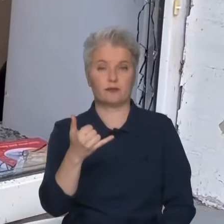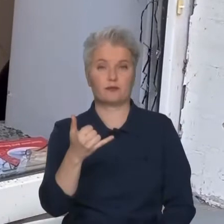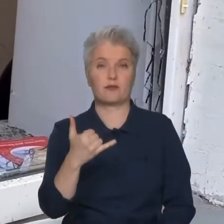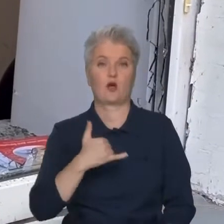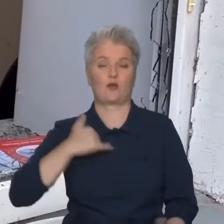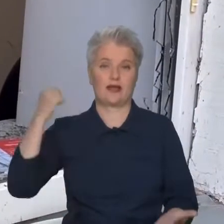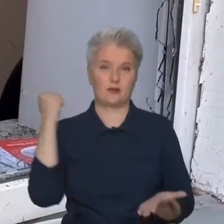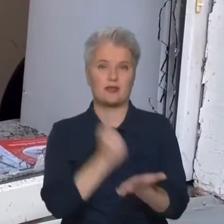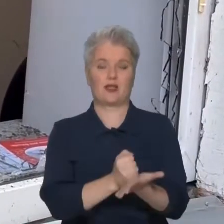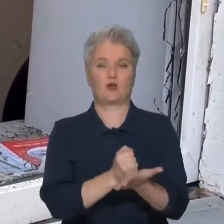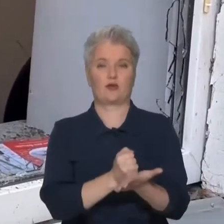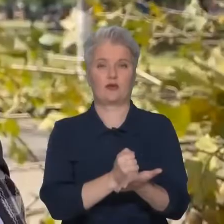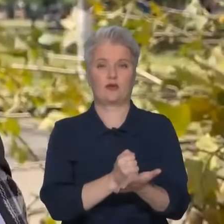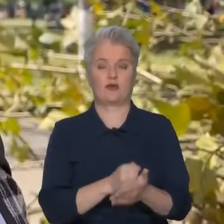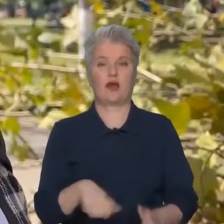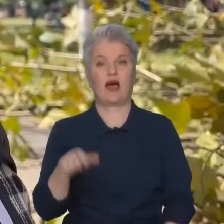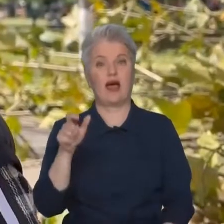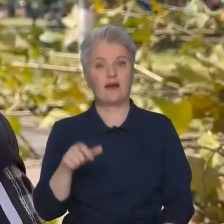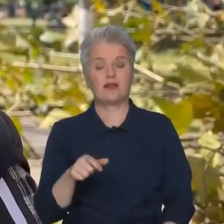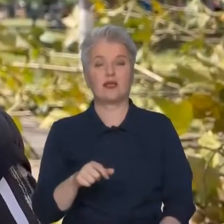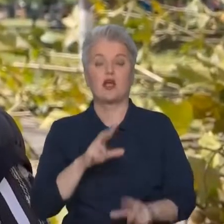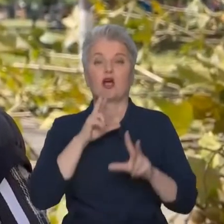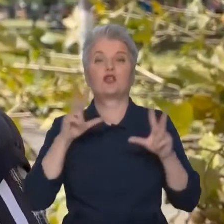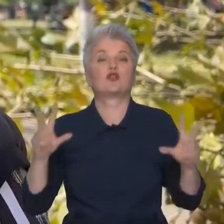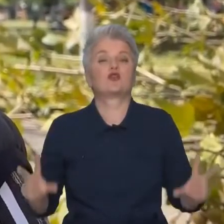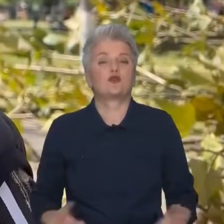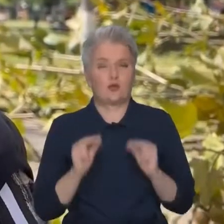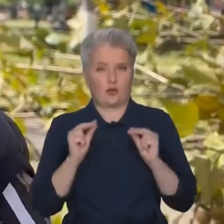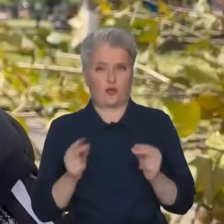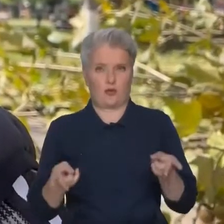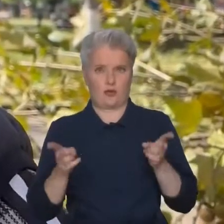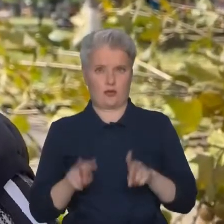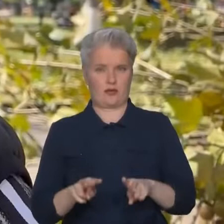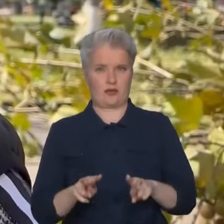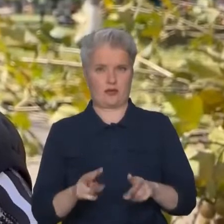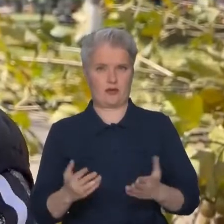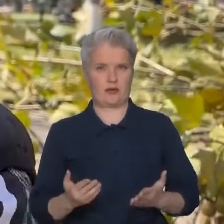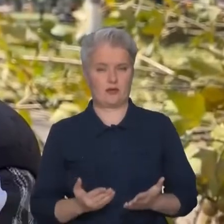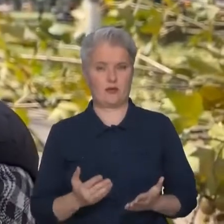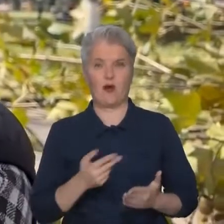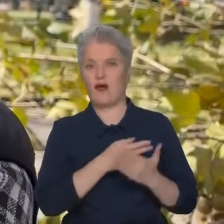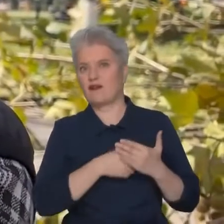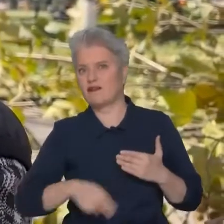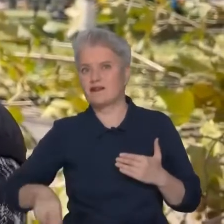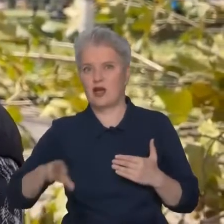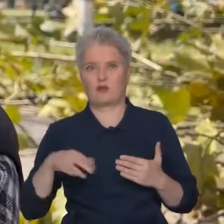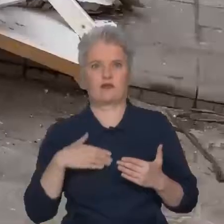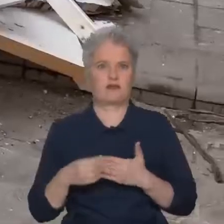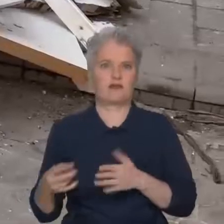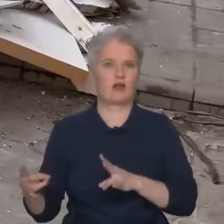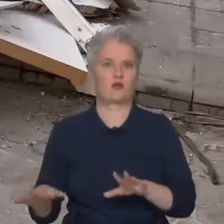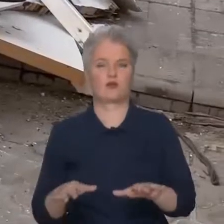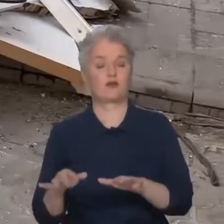дзвонить. У нас прильоти. Він чудом залишився непошкоджений, тому що він якраз вийшов по своїм фізіологічним